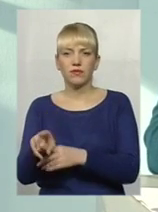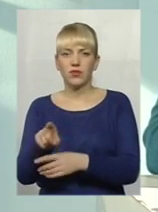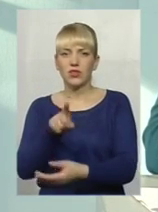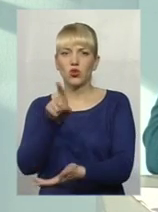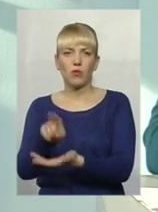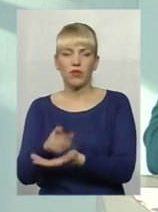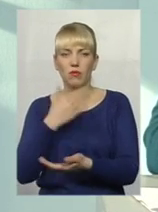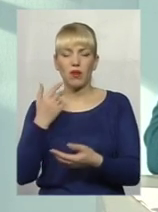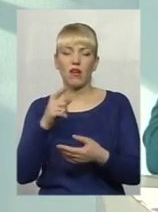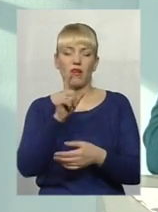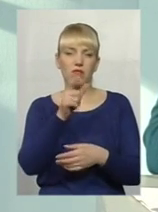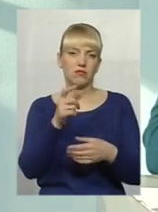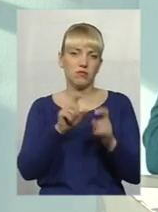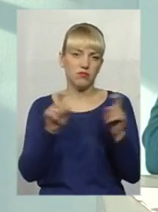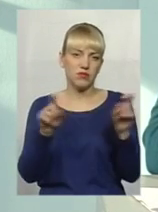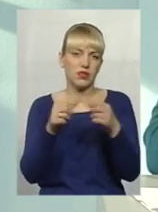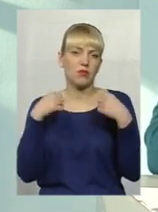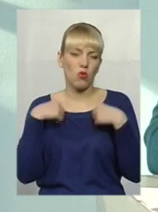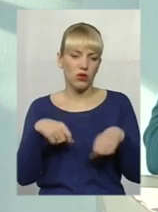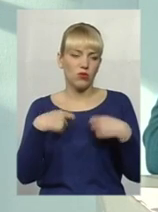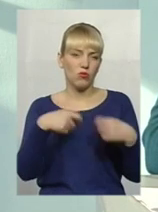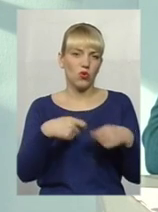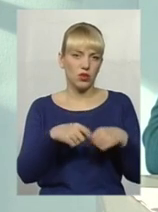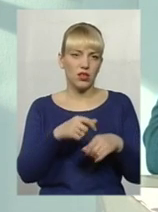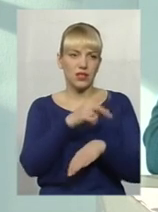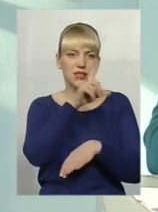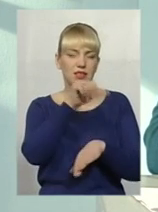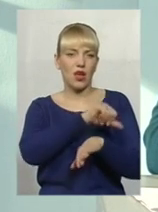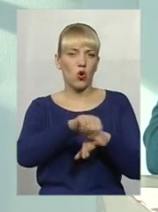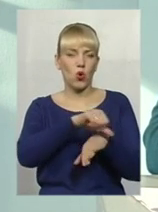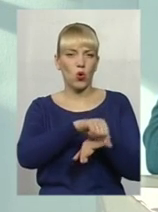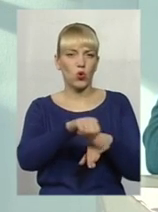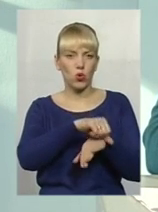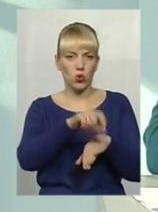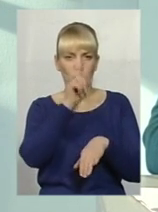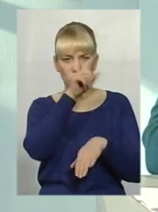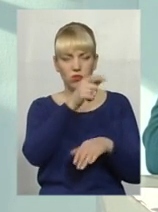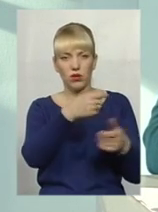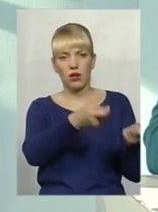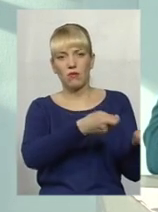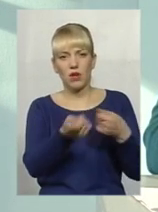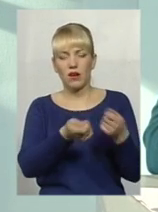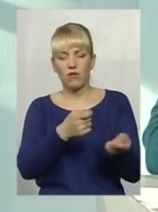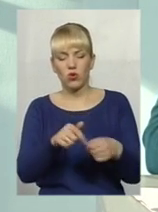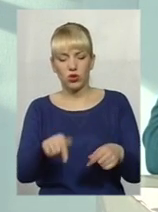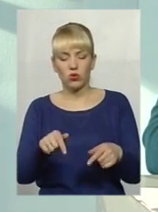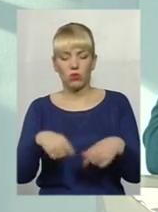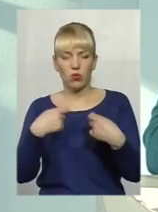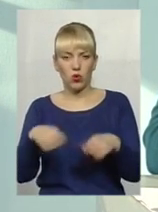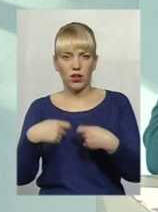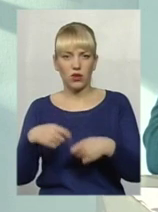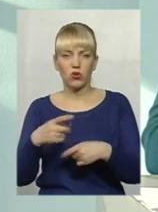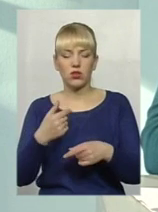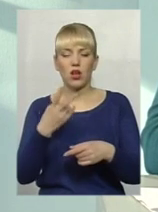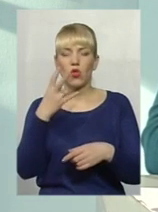собі продають. Причому лампочки всі йдуть за кордону, більшість, і там вже закладена утилізація. Але вони продають, і ми їх не можемо